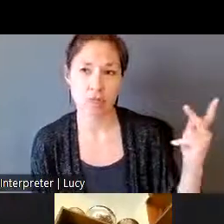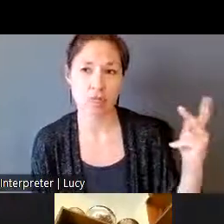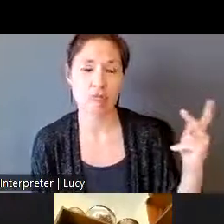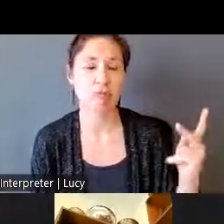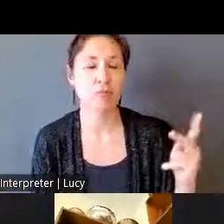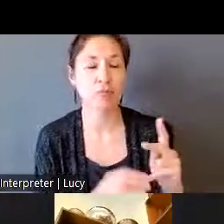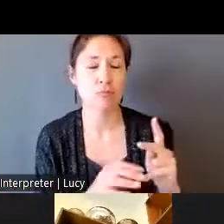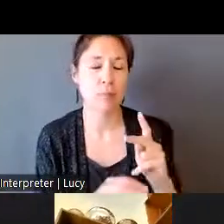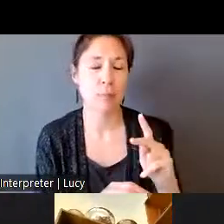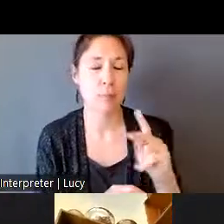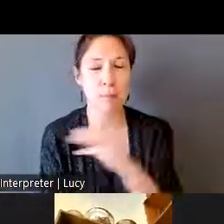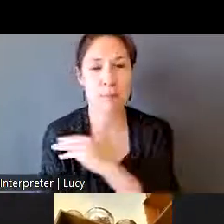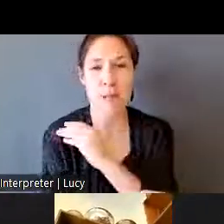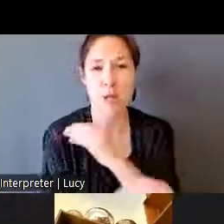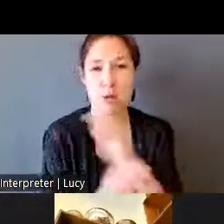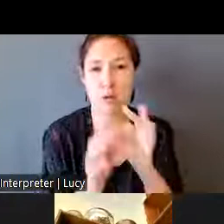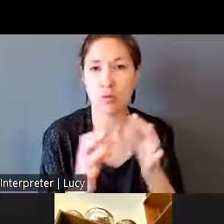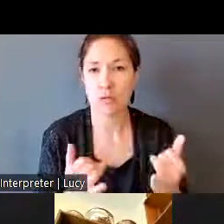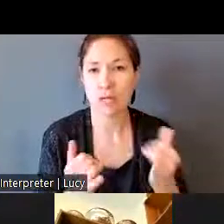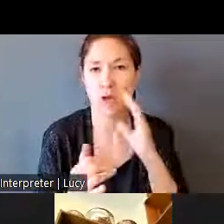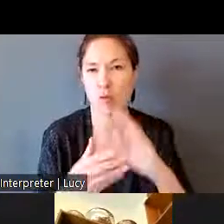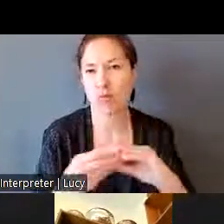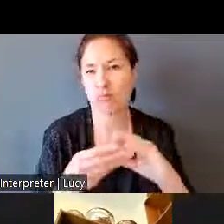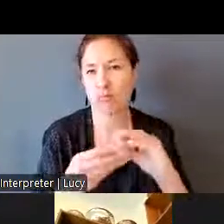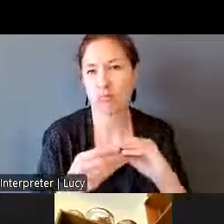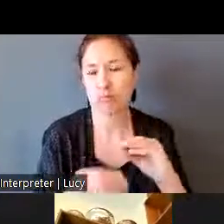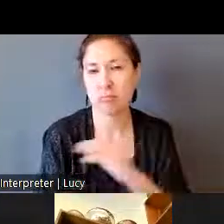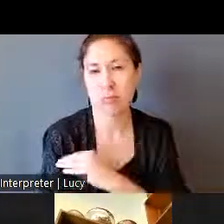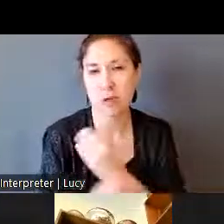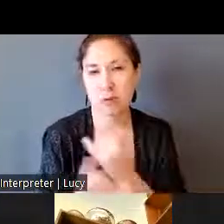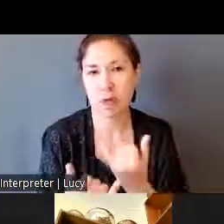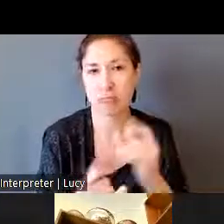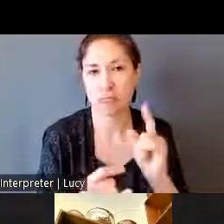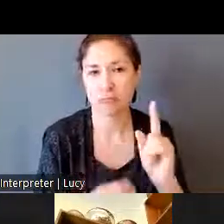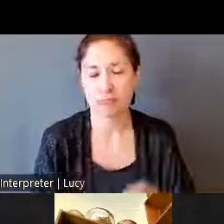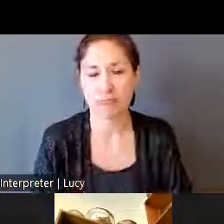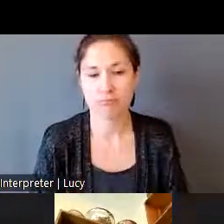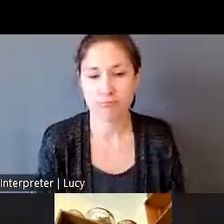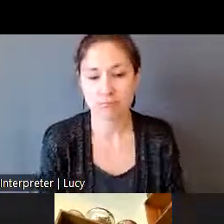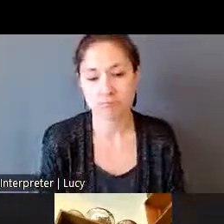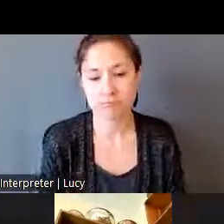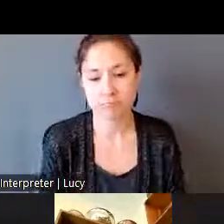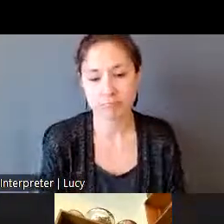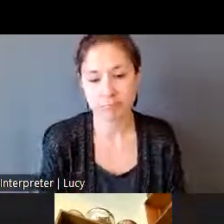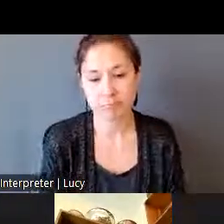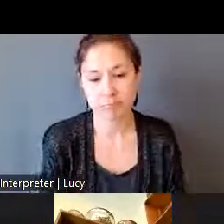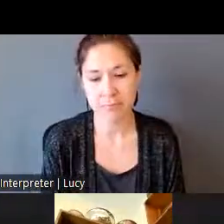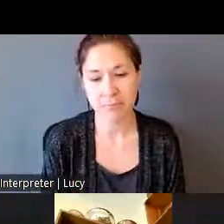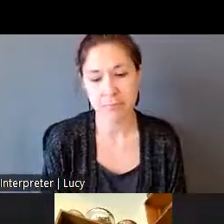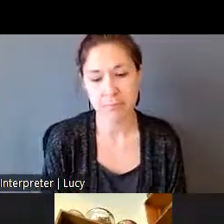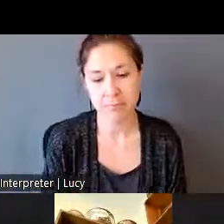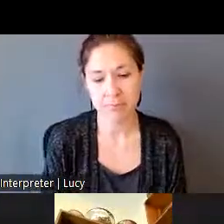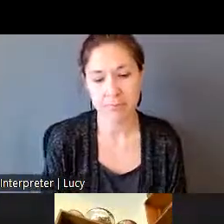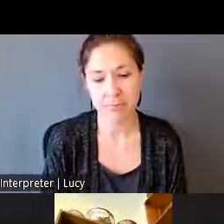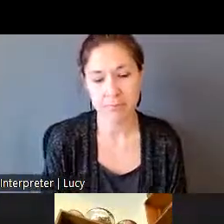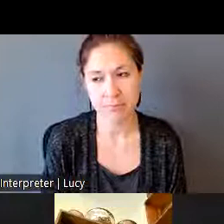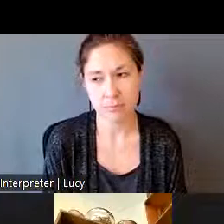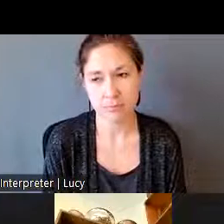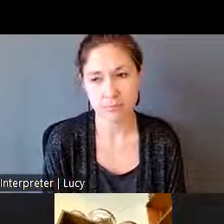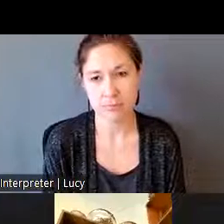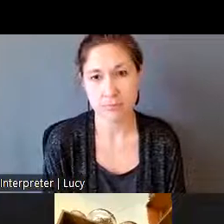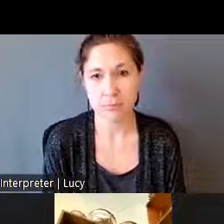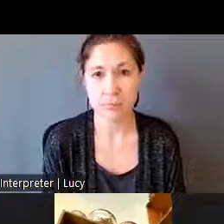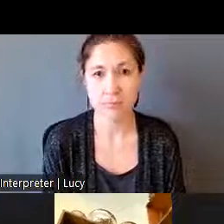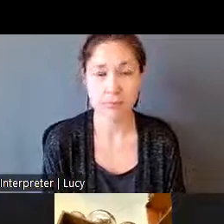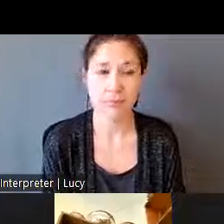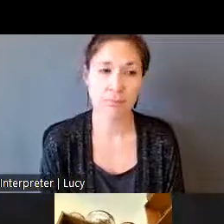today. 我们一会儿会有2个同声传译的翻译 ，Terry 和我会半个小时或者40分钟一